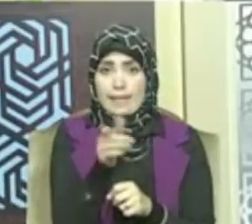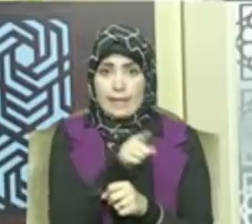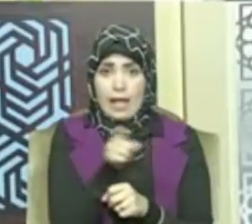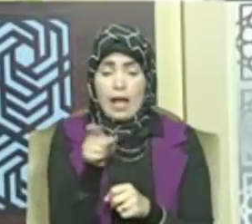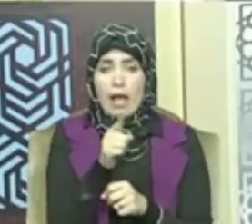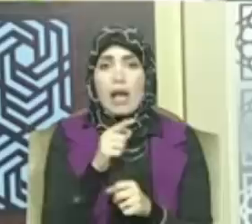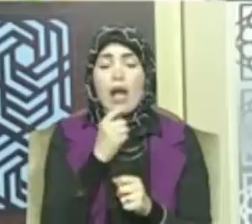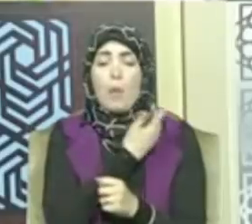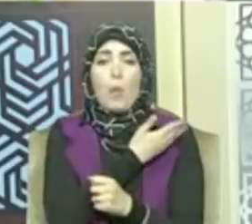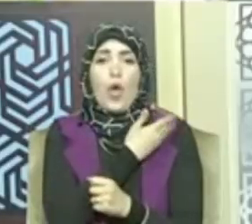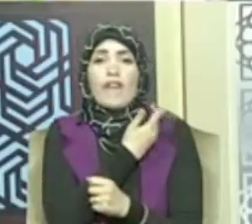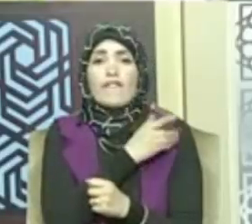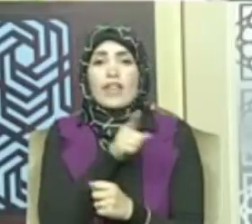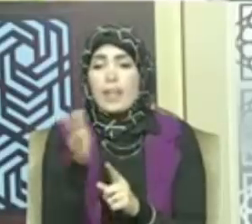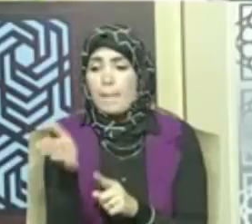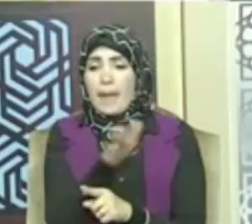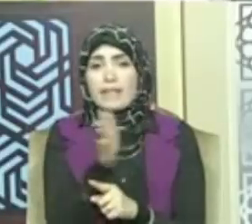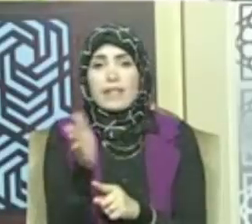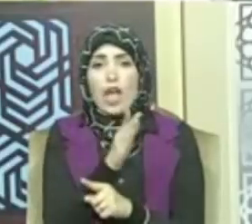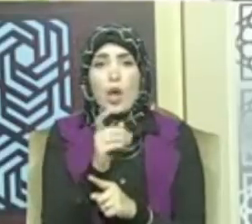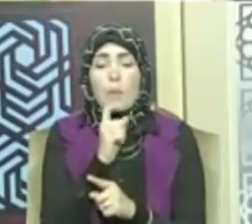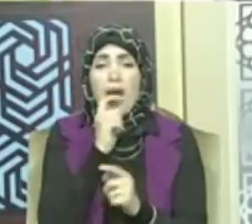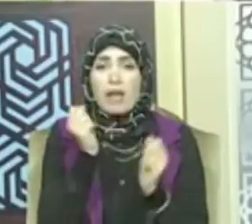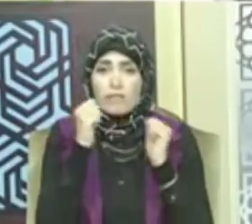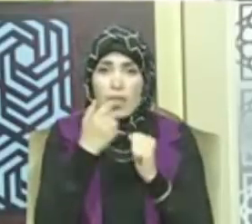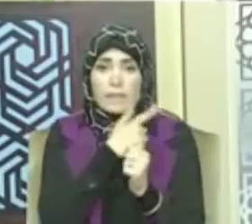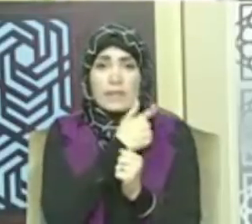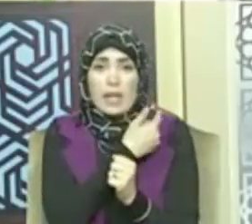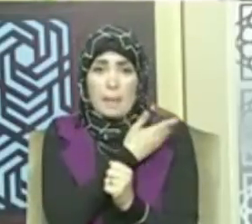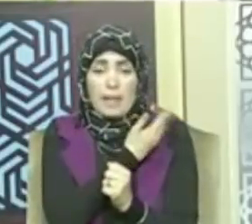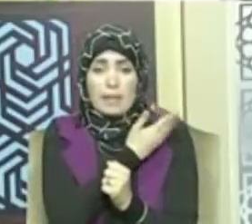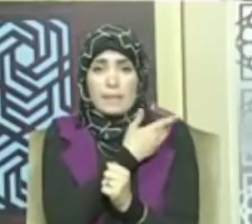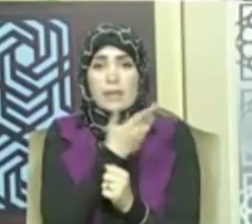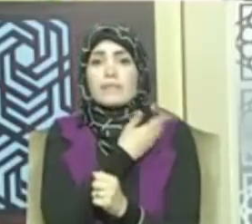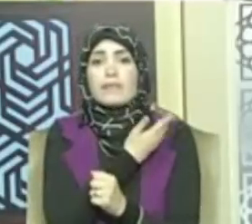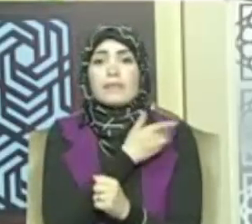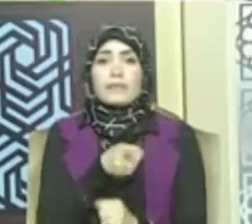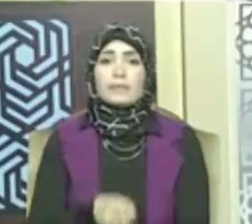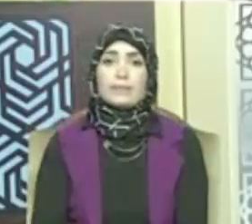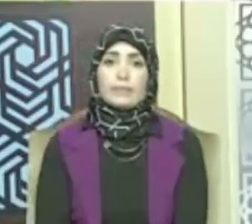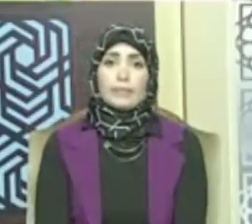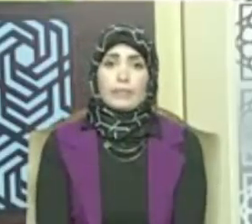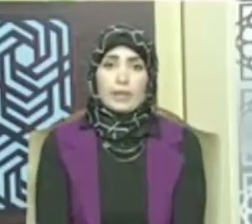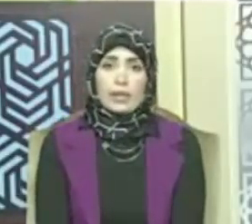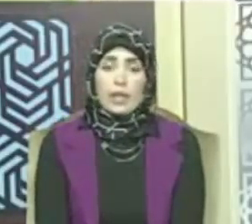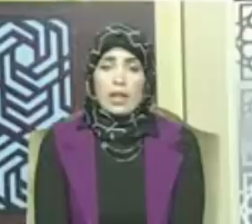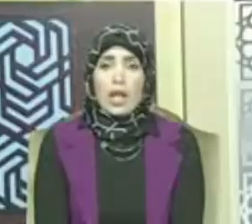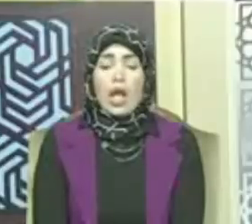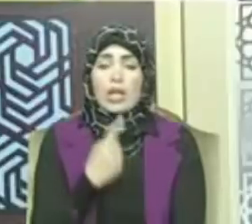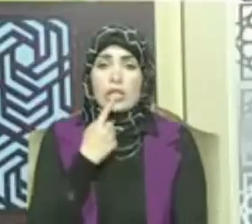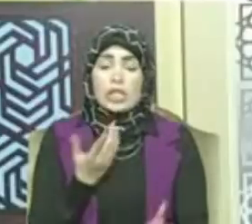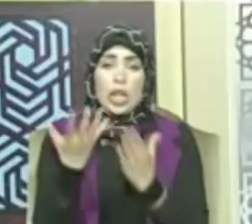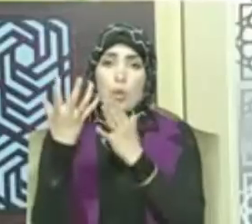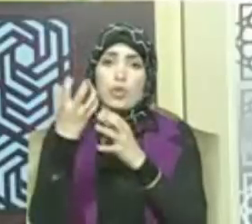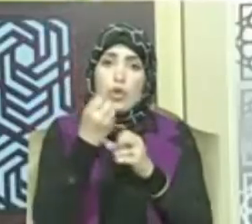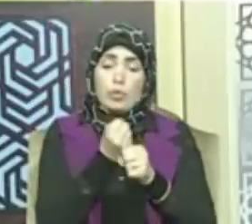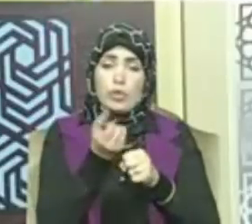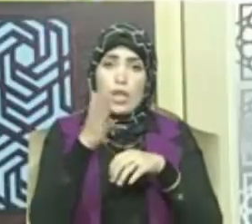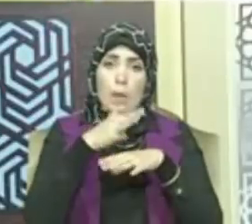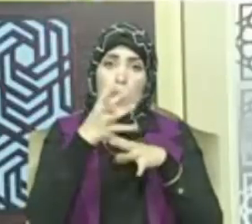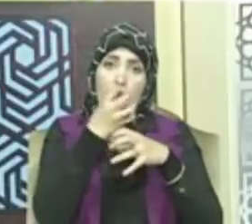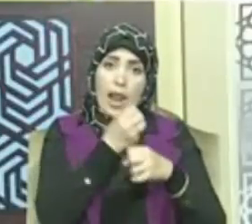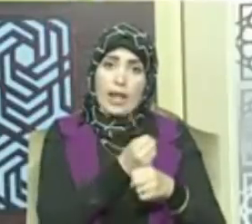مكفرات لما بينهن ما اجتنبت الكبائر. صلوات ربي وسلامه